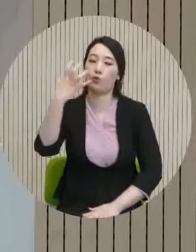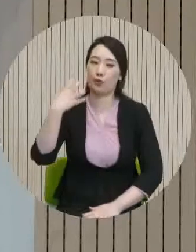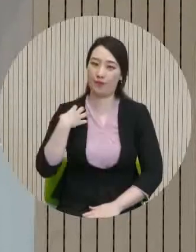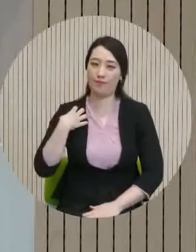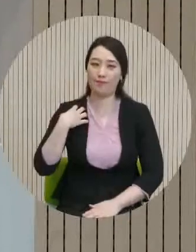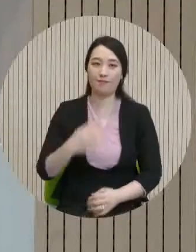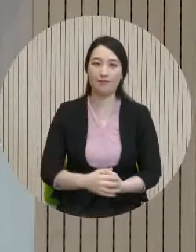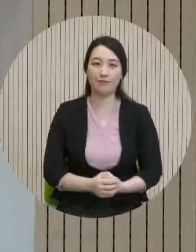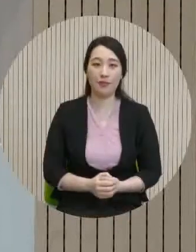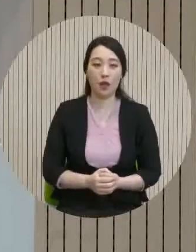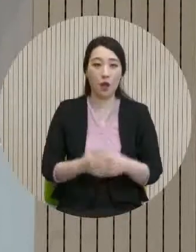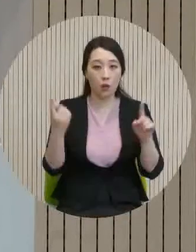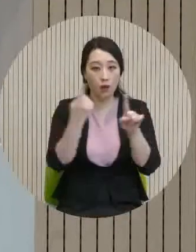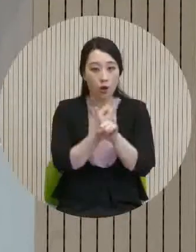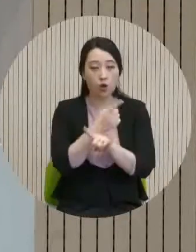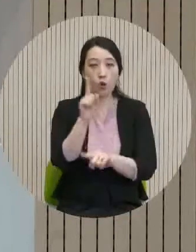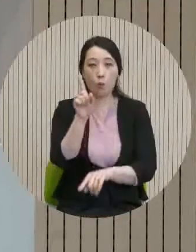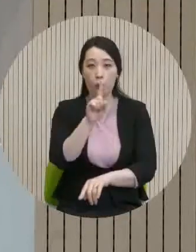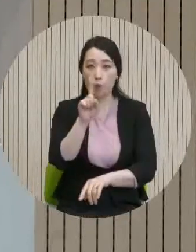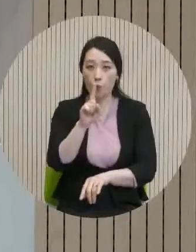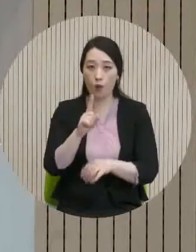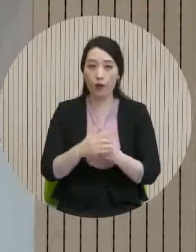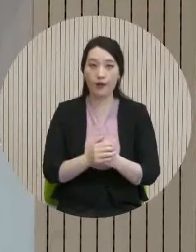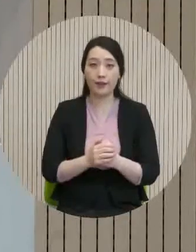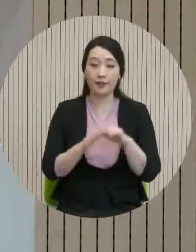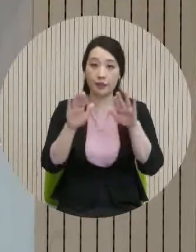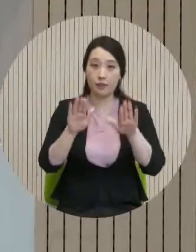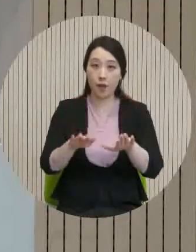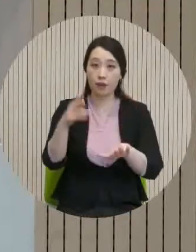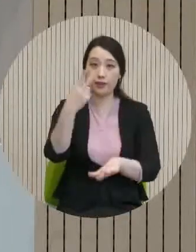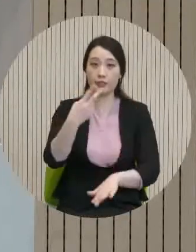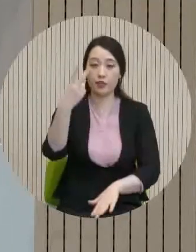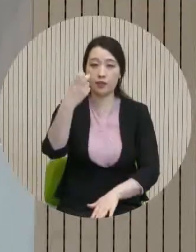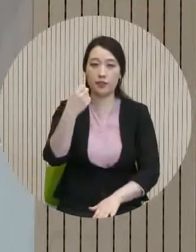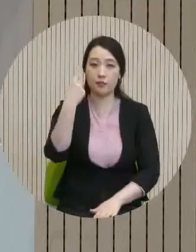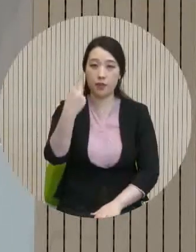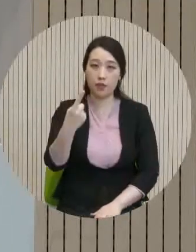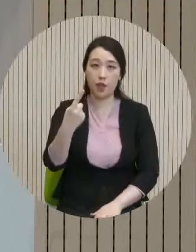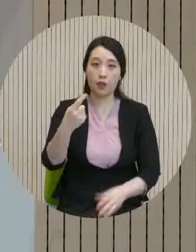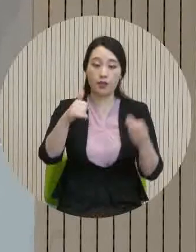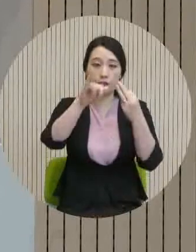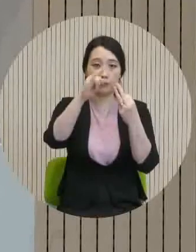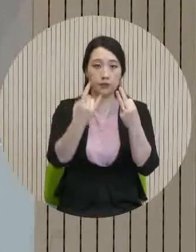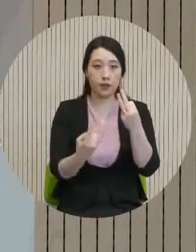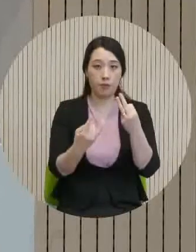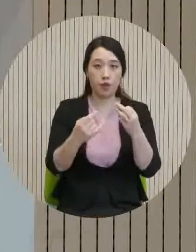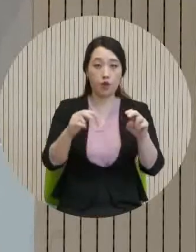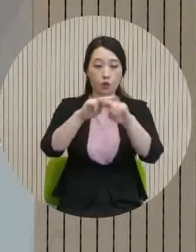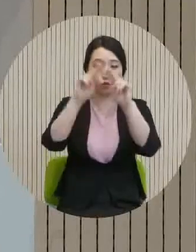되었는데요. 달라진 점이 있다면 이번 2021년 제13회 국제